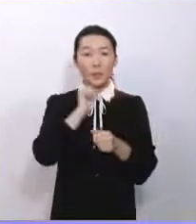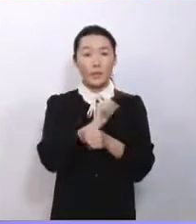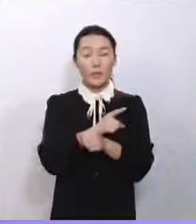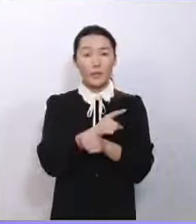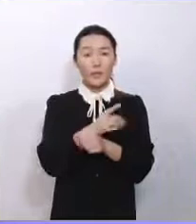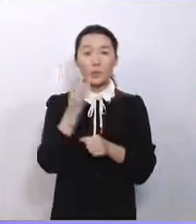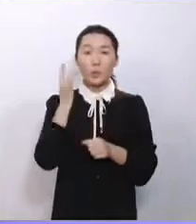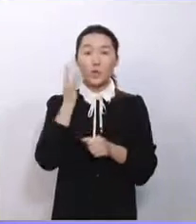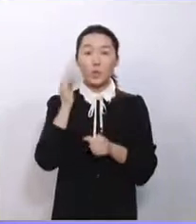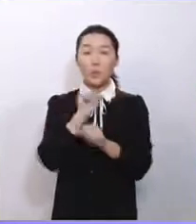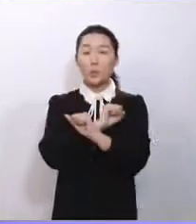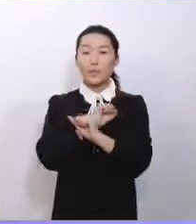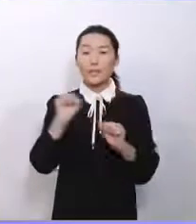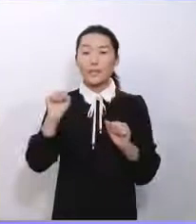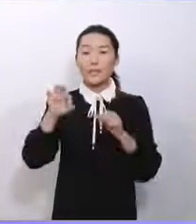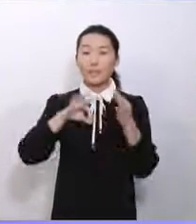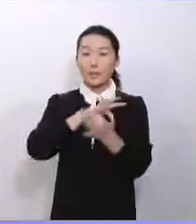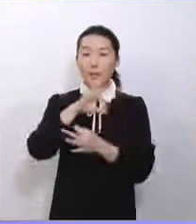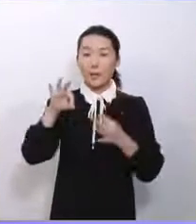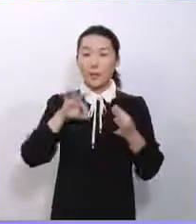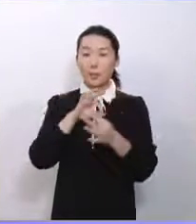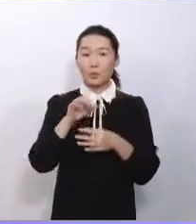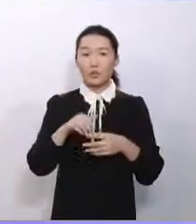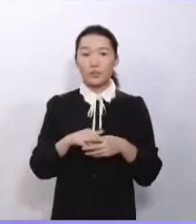которой нельзя начертить схему.